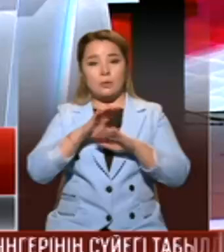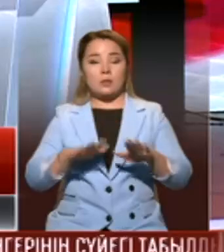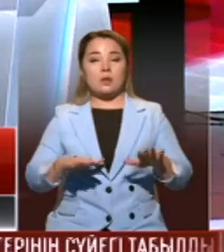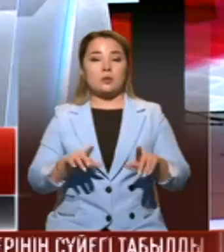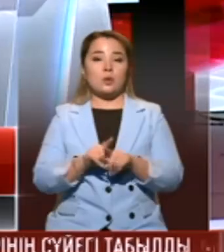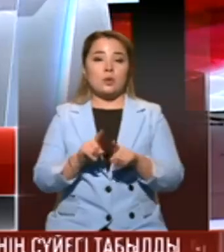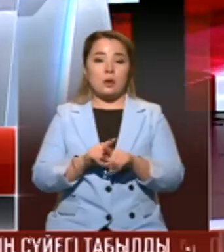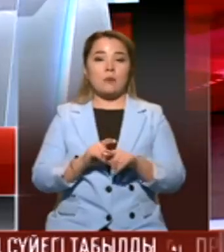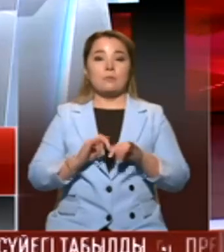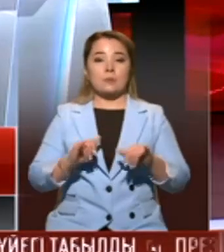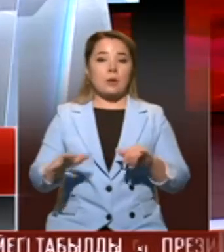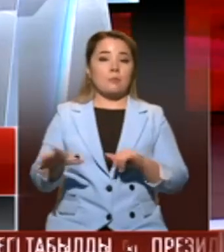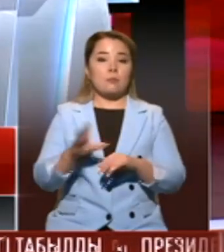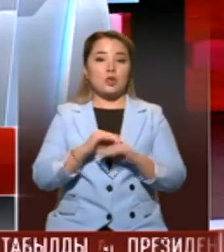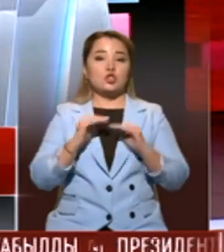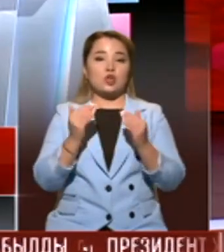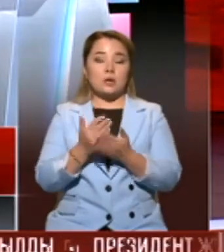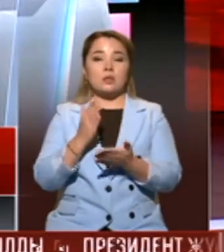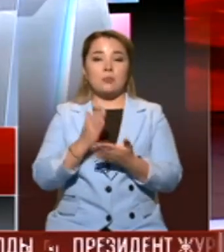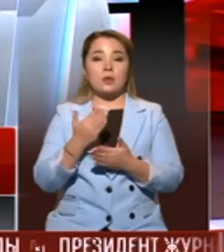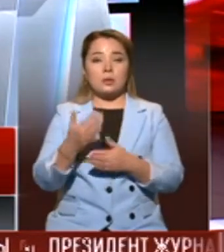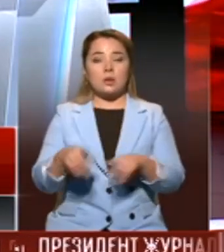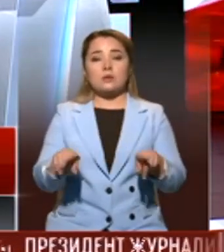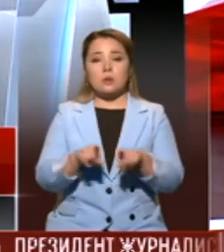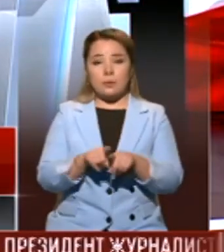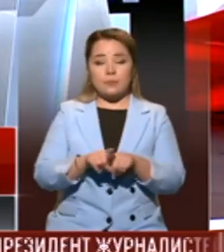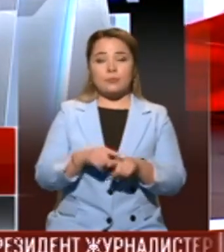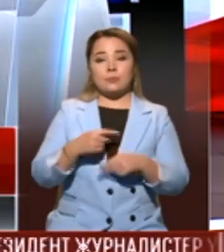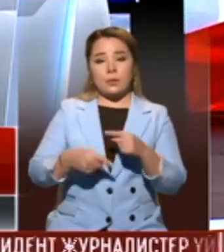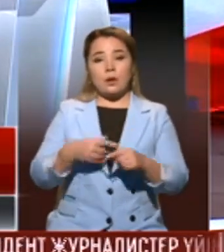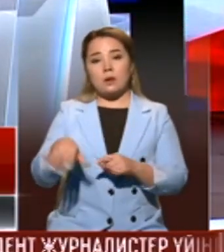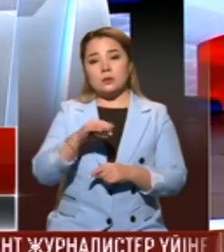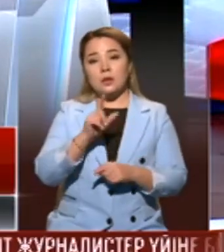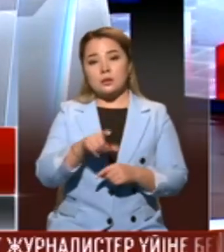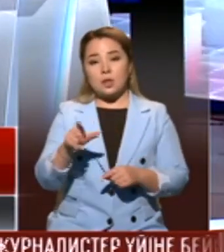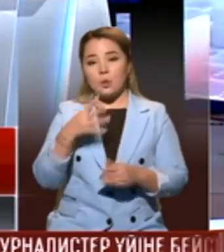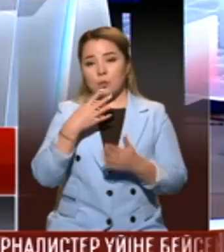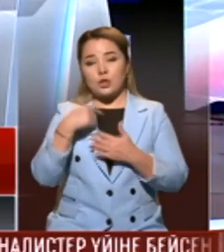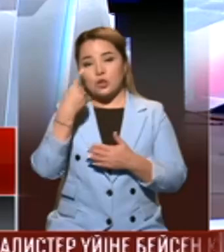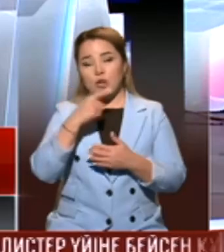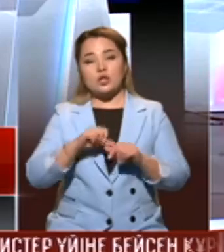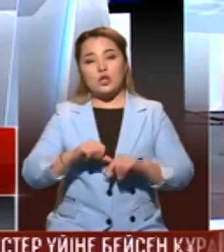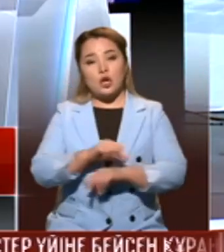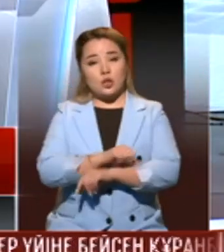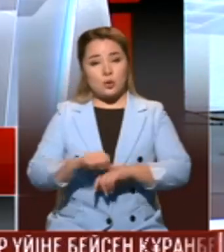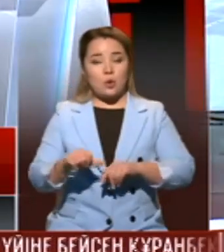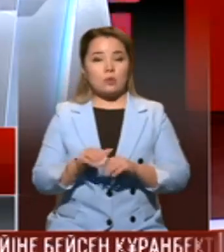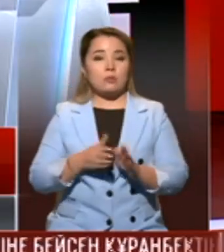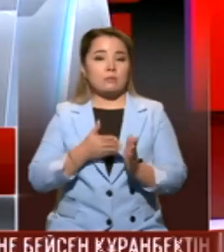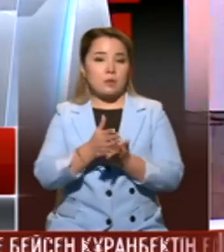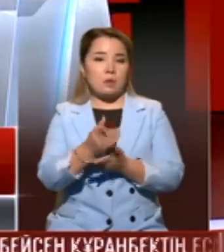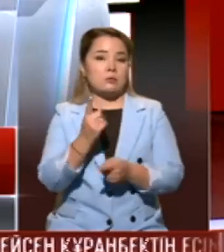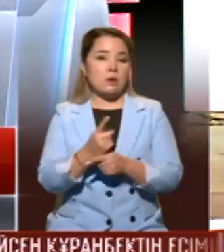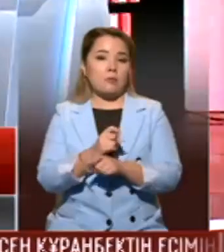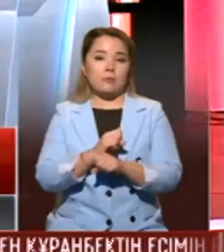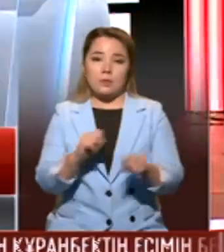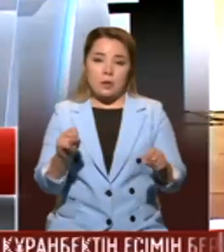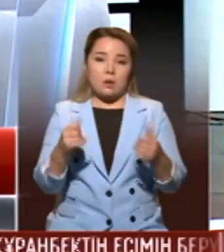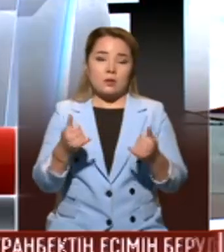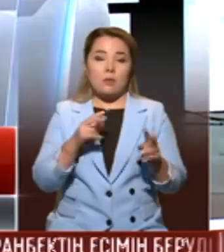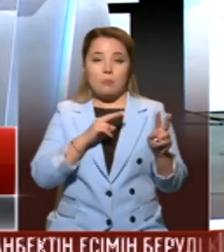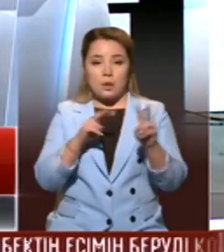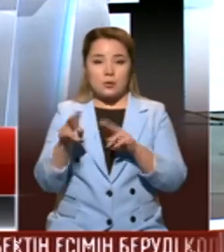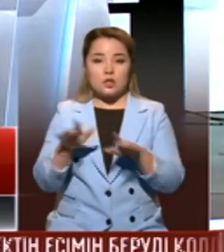мемлекеттердің барлығында осындай шектеулер бар. Біз адамның өзінің жеке территориясына өтіп кетуге мүмкіндік жасай алмаймыз. Бірақ енді ол